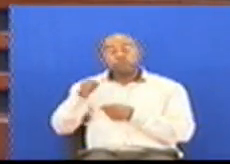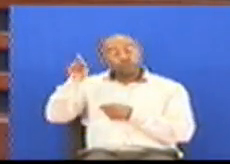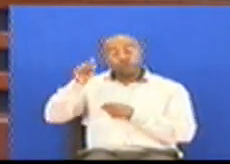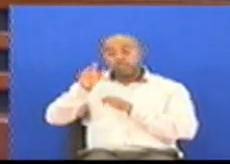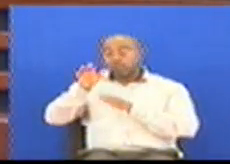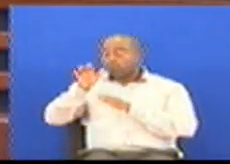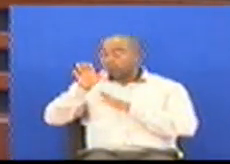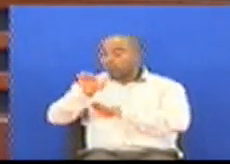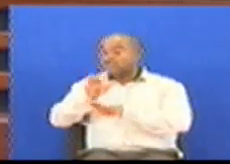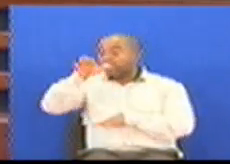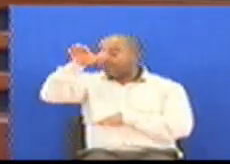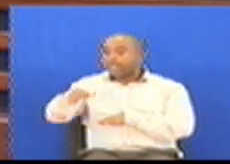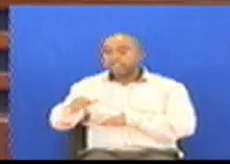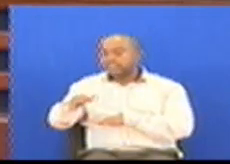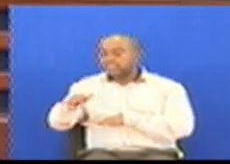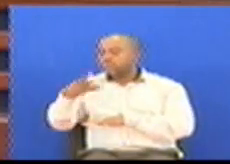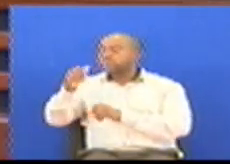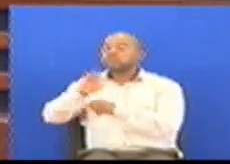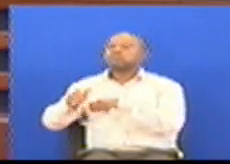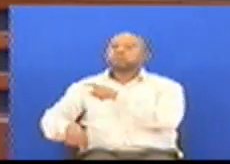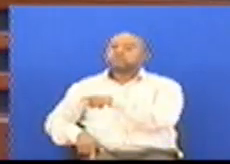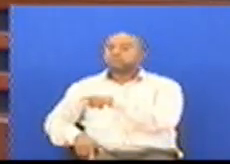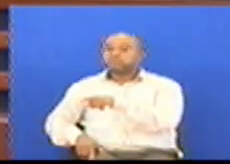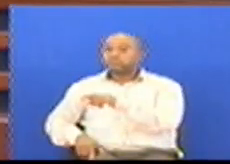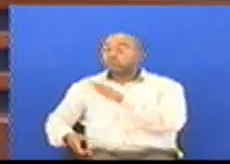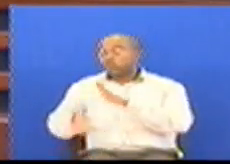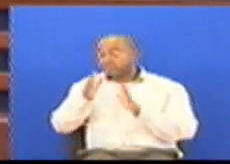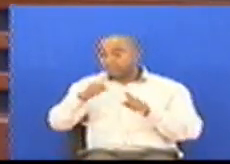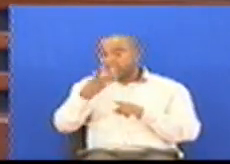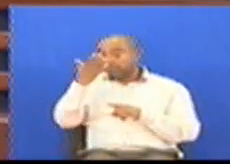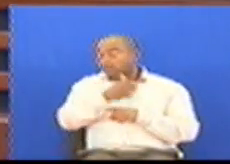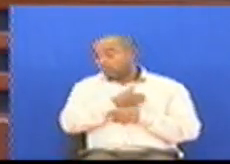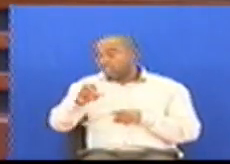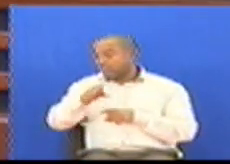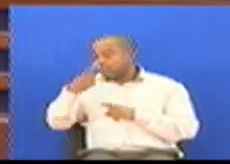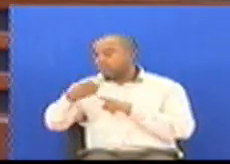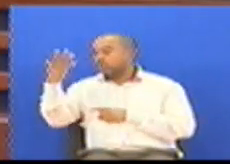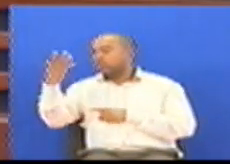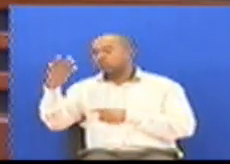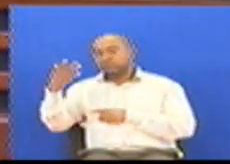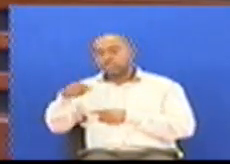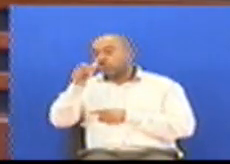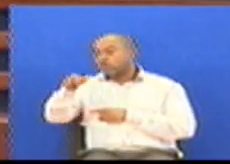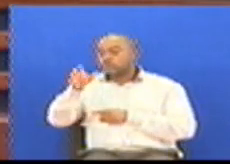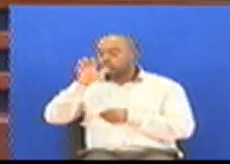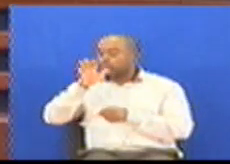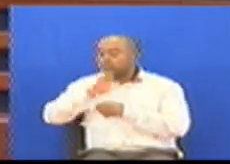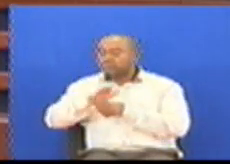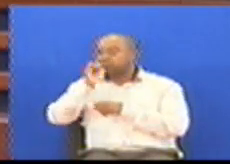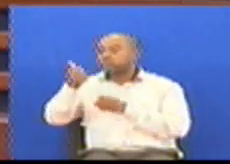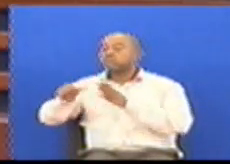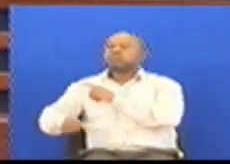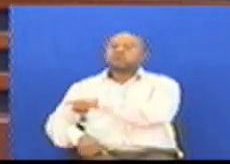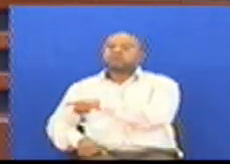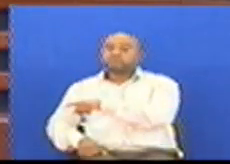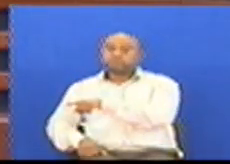mwanzo haikizi uhalisia kutoka shilingi 500 mpaka 1500. Kwa tumeshazungumza na mimi nafikiri mheshimiwa